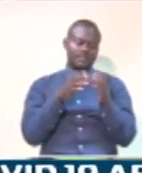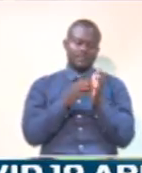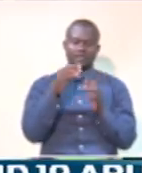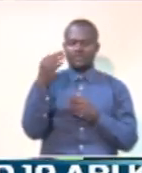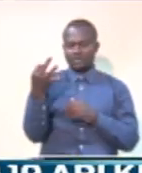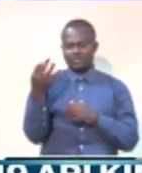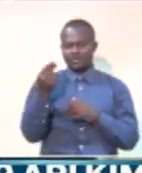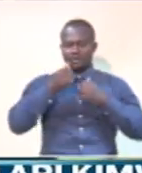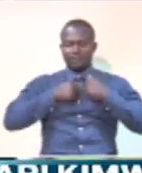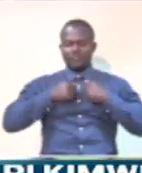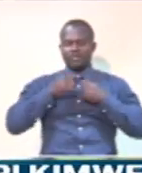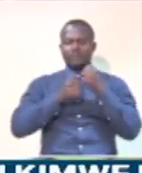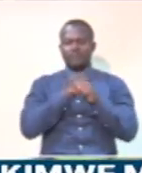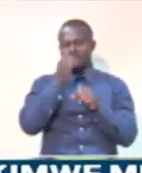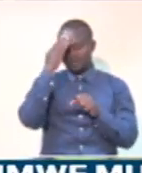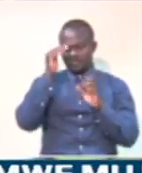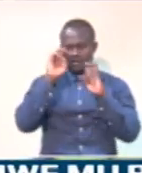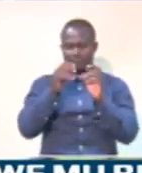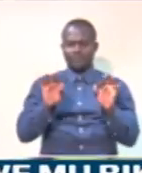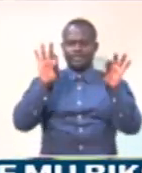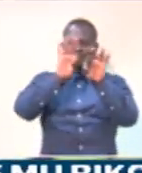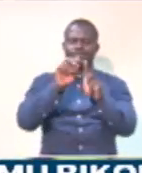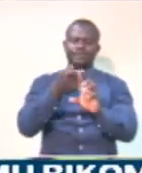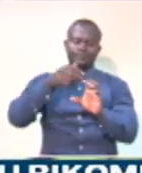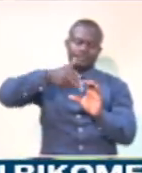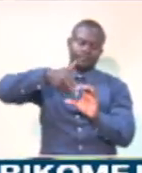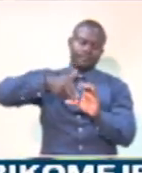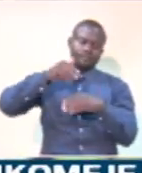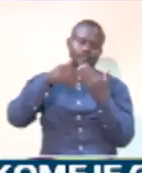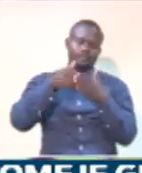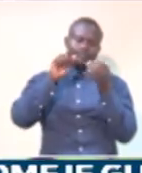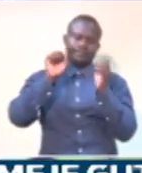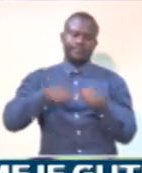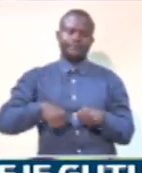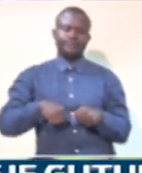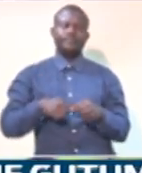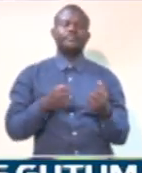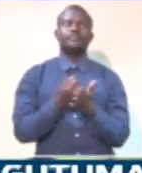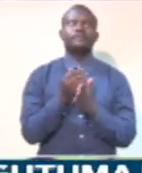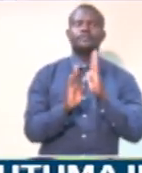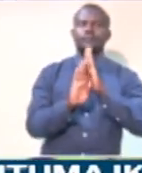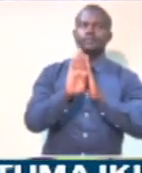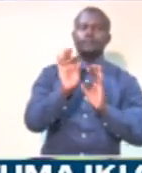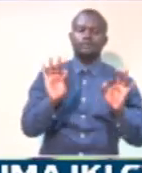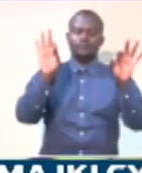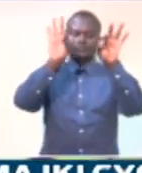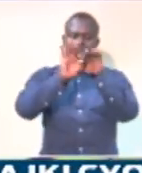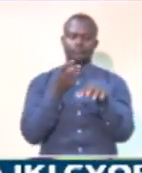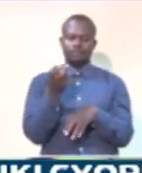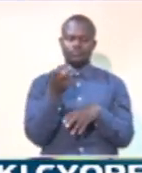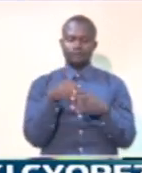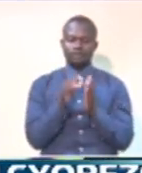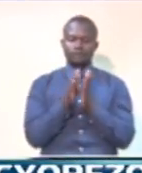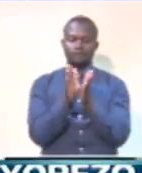miliyari 293 by'amafaranga y'u Rwanda ku mwaka, kugira ngo ibiciro by'ibikomoka kuri peteroli bidateza izamuka ry'ibiciro by'ingendo muri